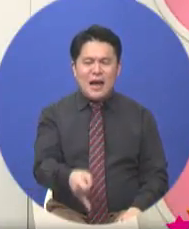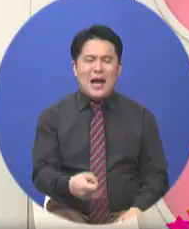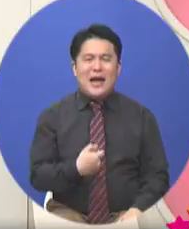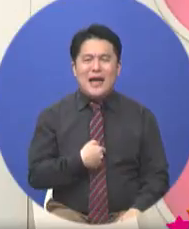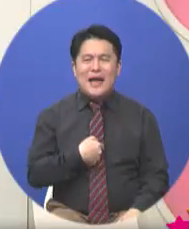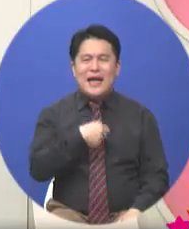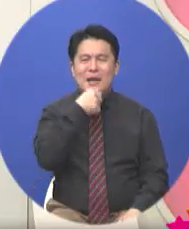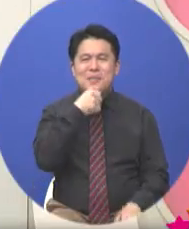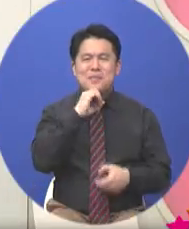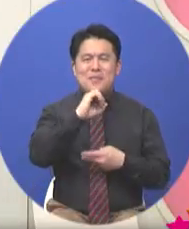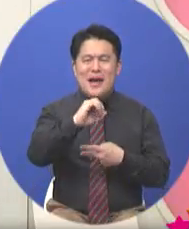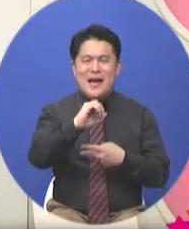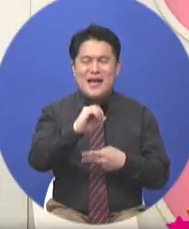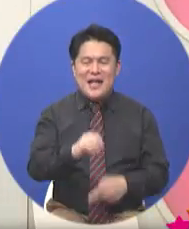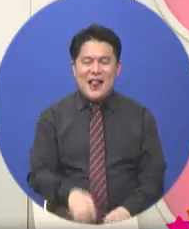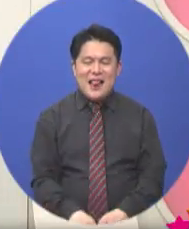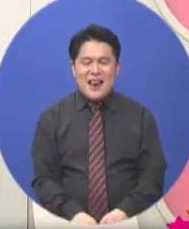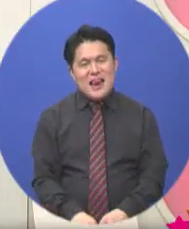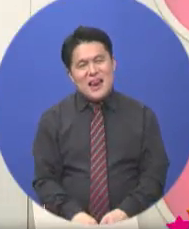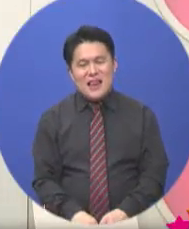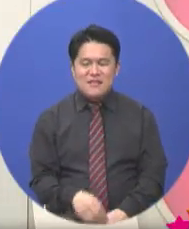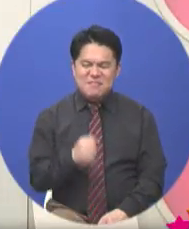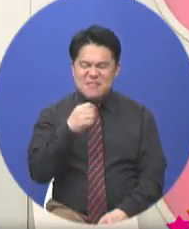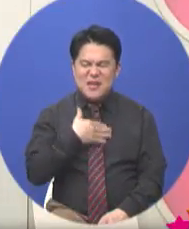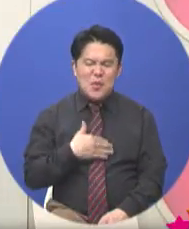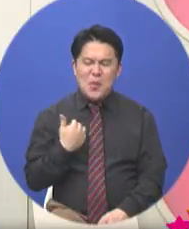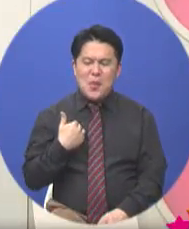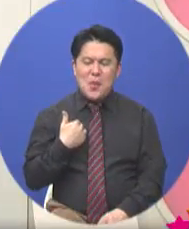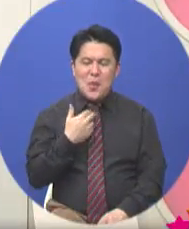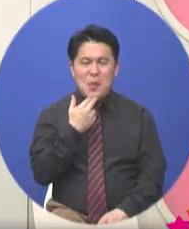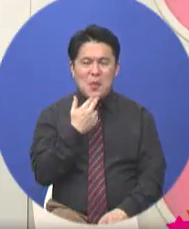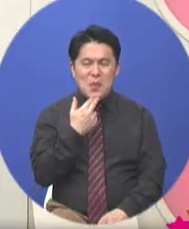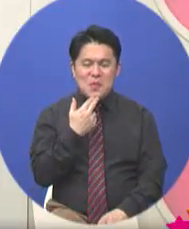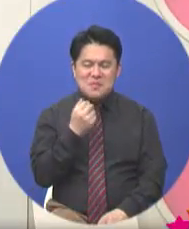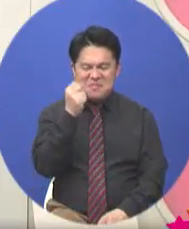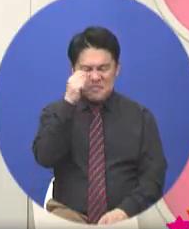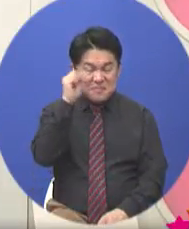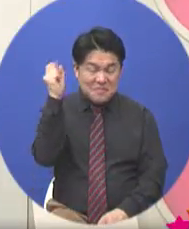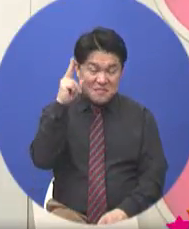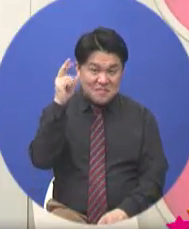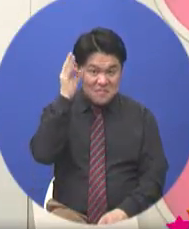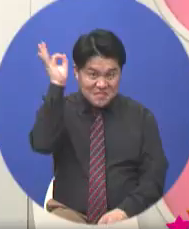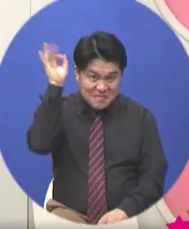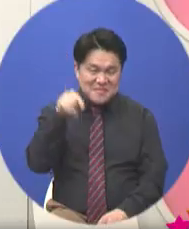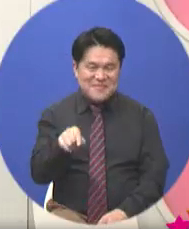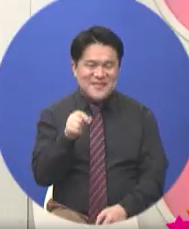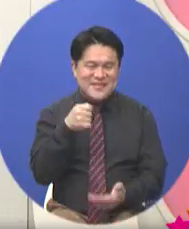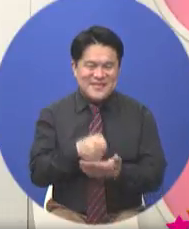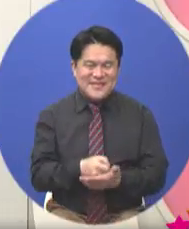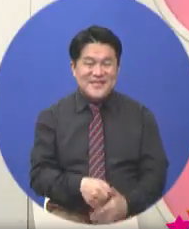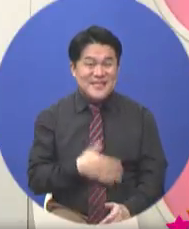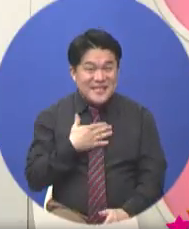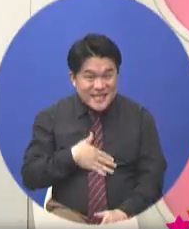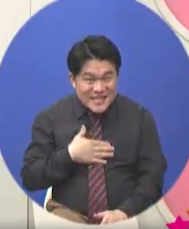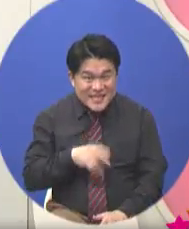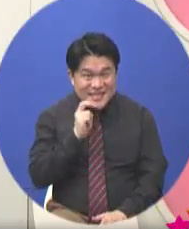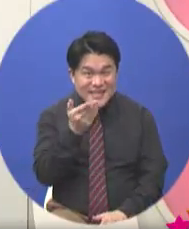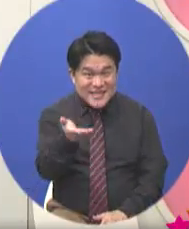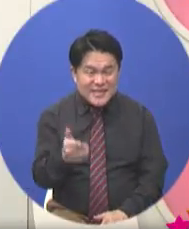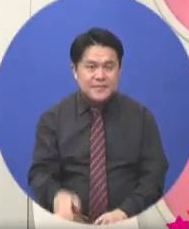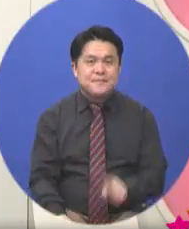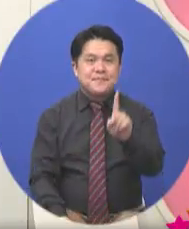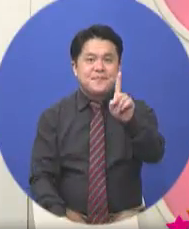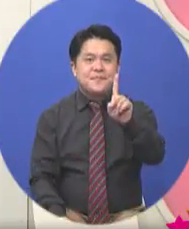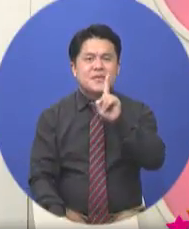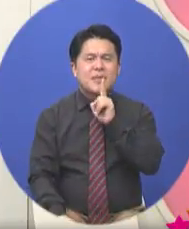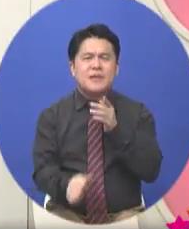빵점입니다. 그래서 아는 노래가 갑자기 생각나서 이제 네. 이 노래 찾겠습니다. 자, 기대해 보겠습니다. 음악 드릴 테니까. 제가 한